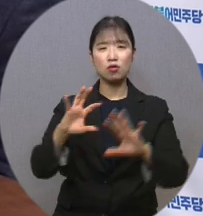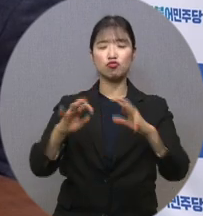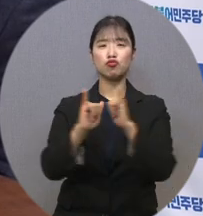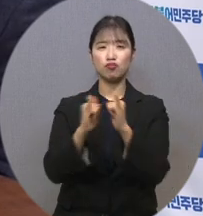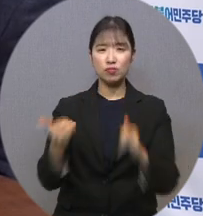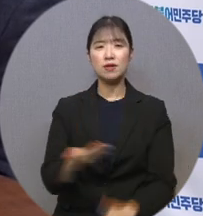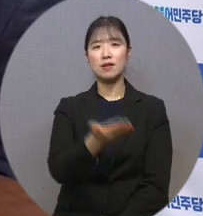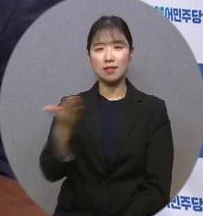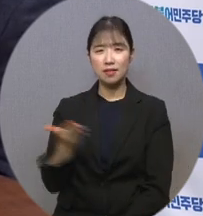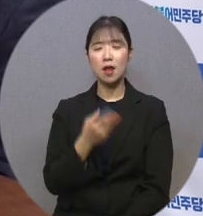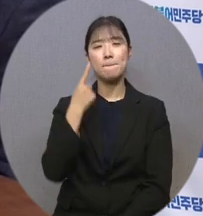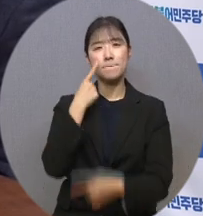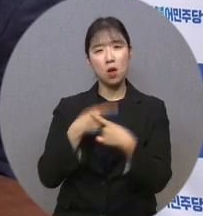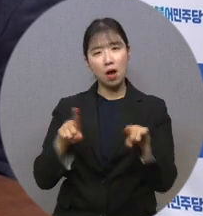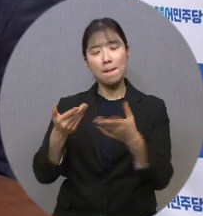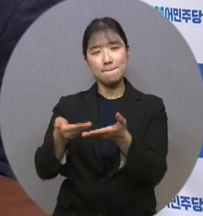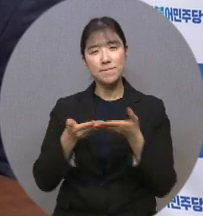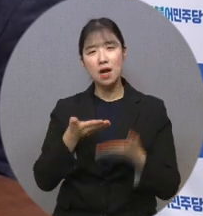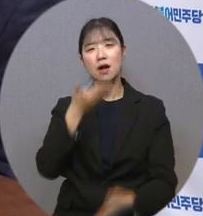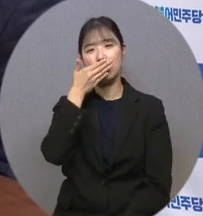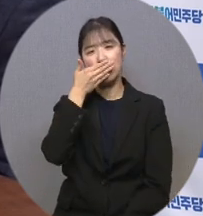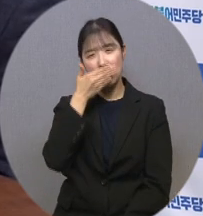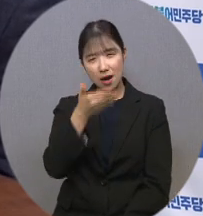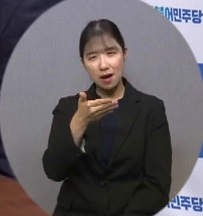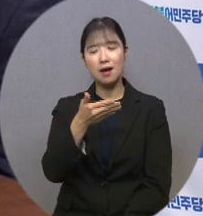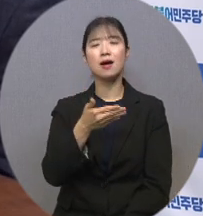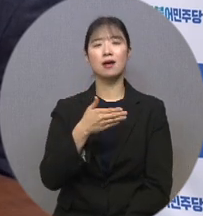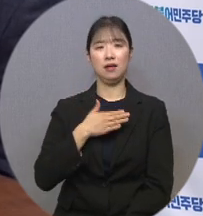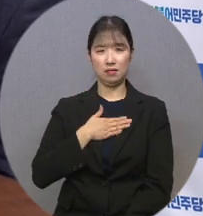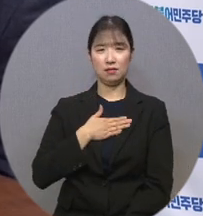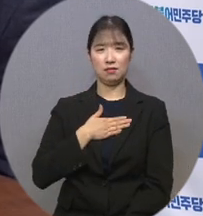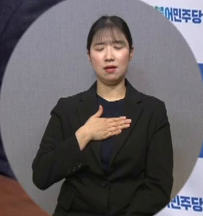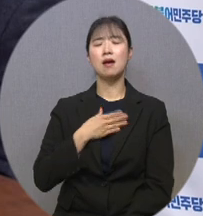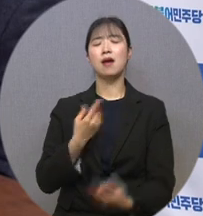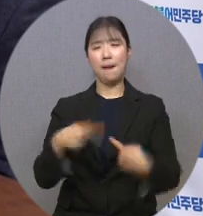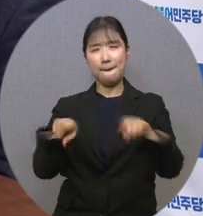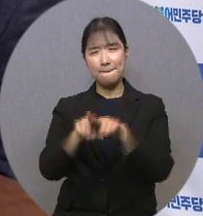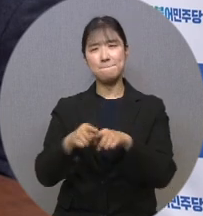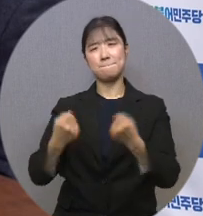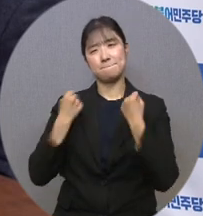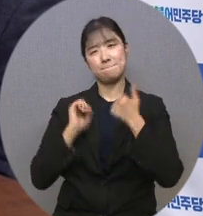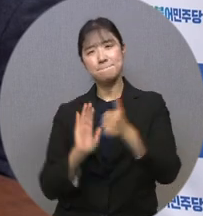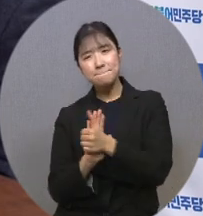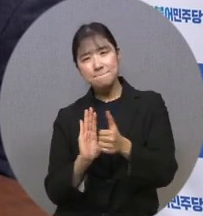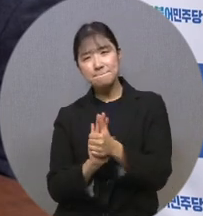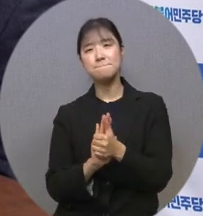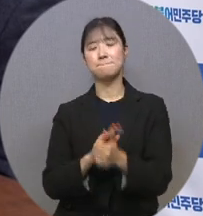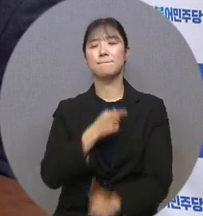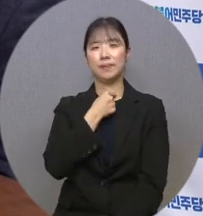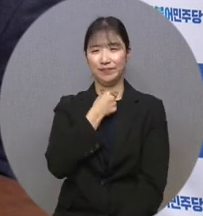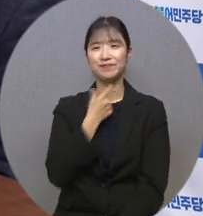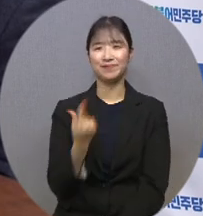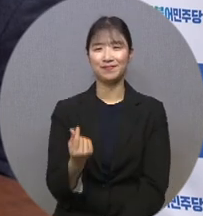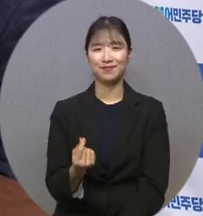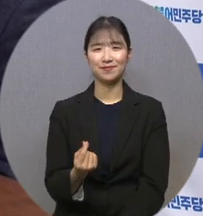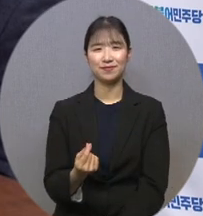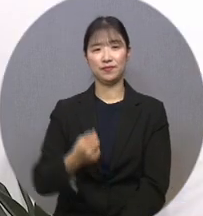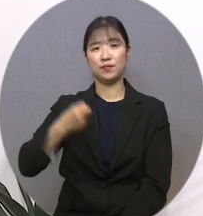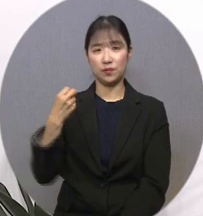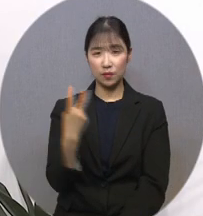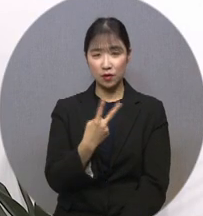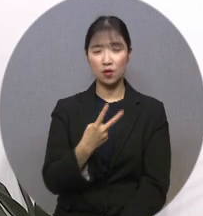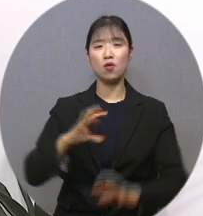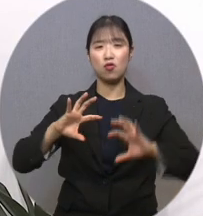국민들로부터 평가를 받을 수 있기를 저도 또 거기에 기여할 수 있기를 소망을 합니다. 뿐만 아니라